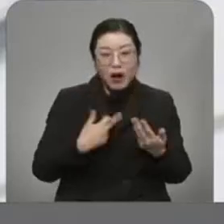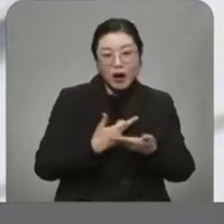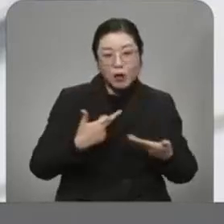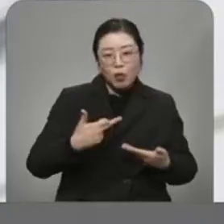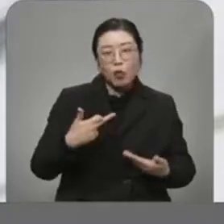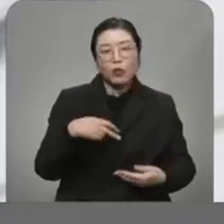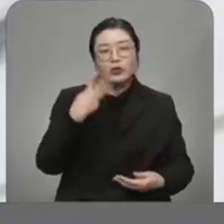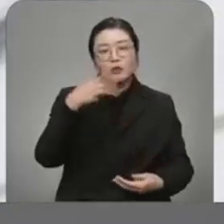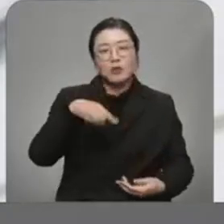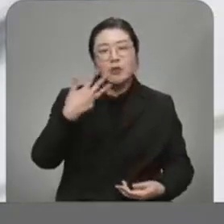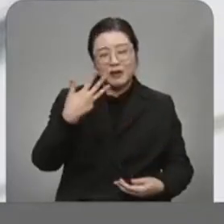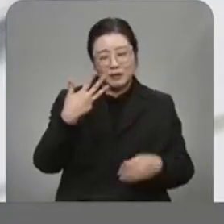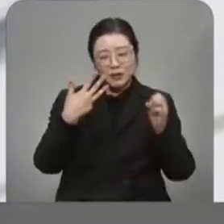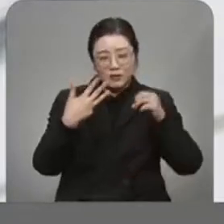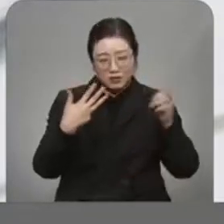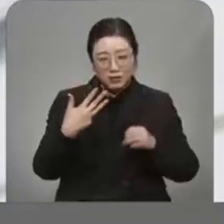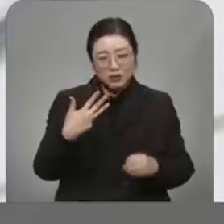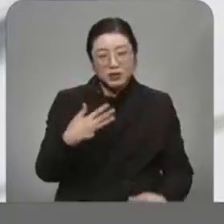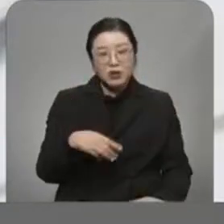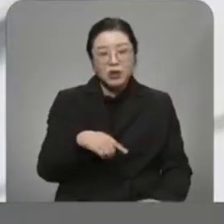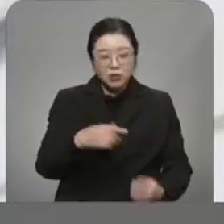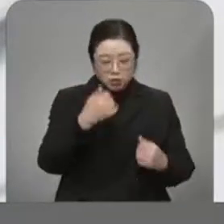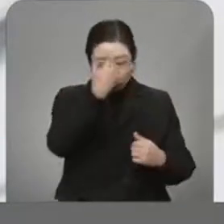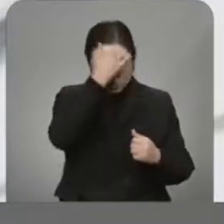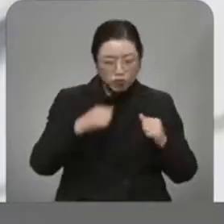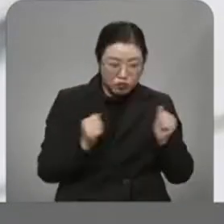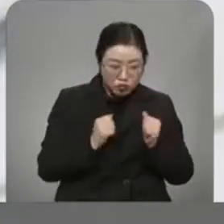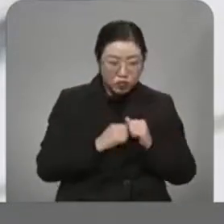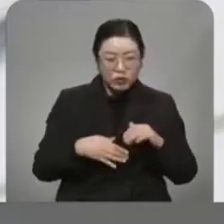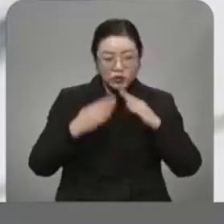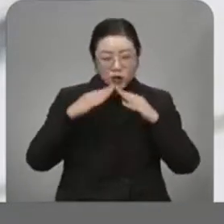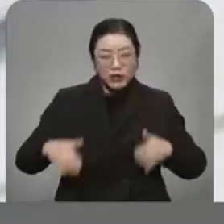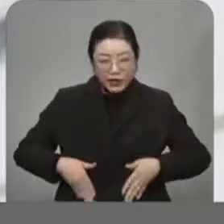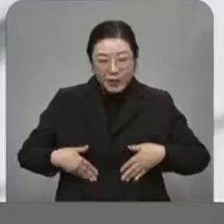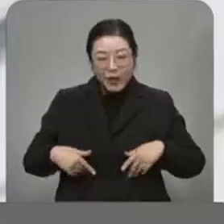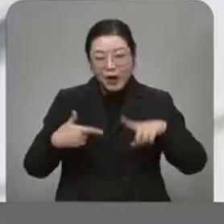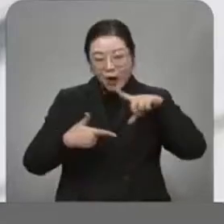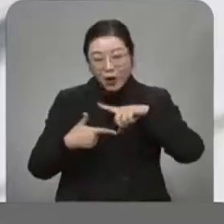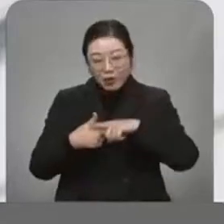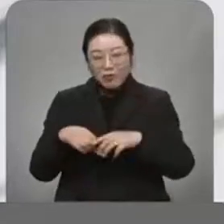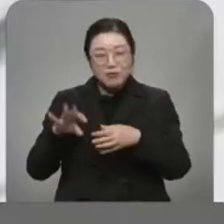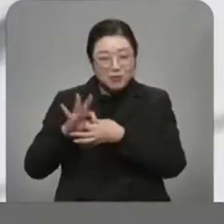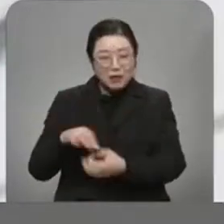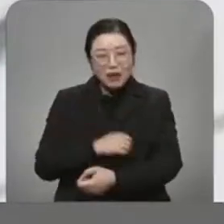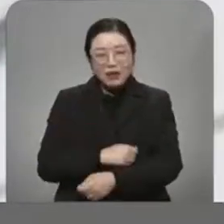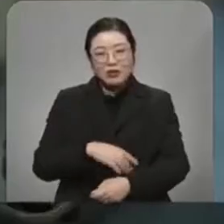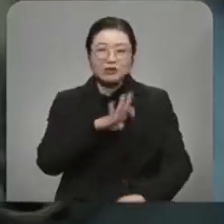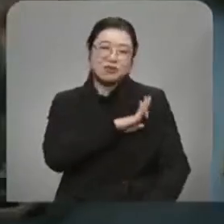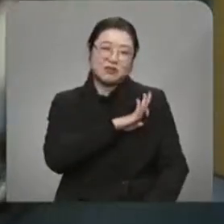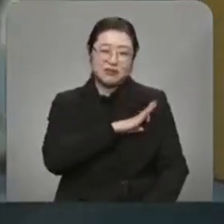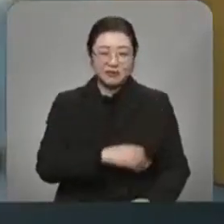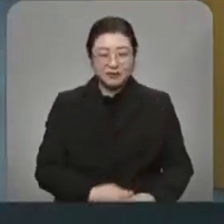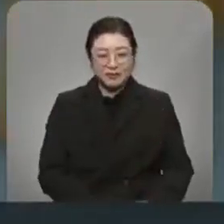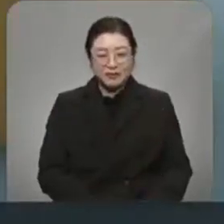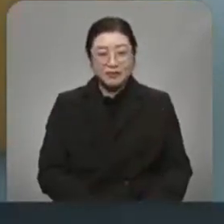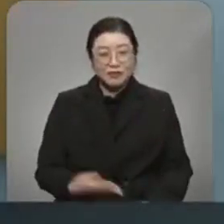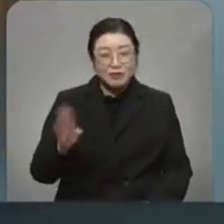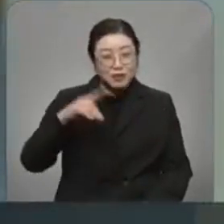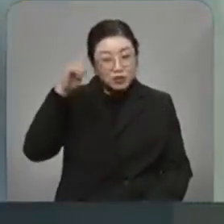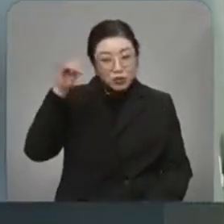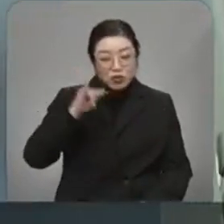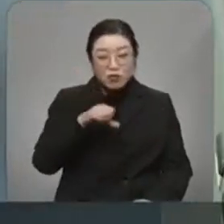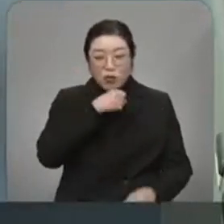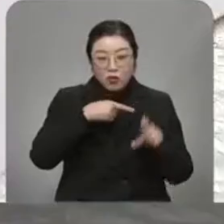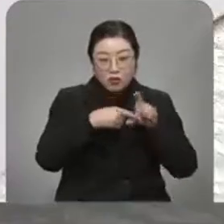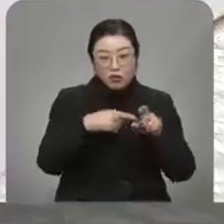비율은 3.8% 충북 전남 경남에 이어 1위였습니다 하지만 전국평균